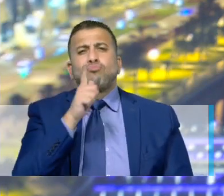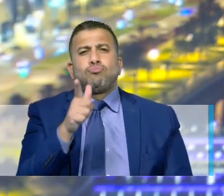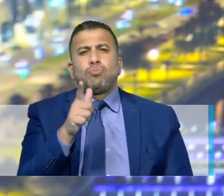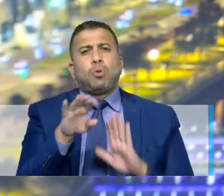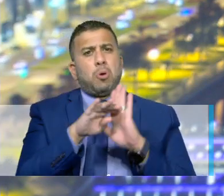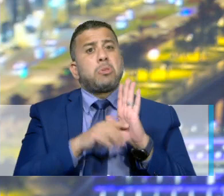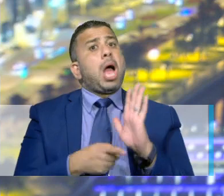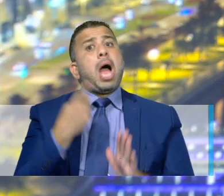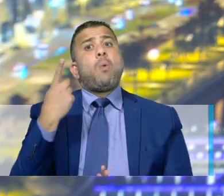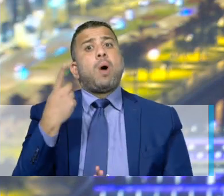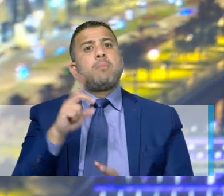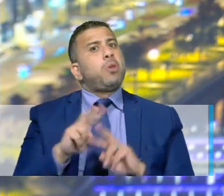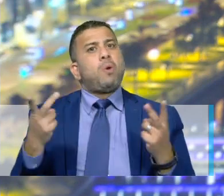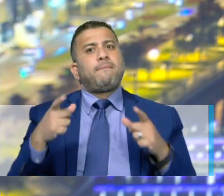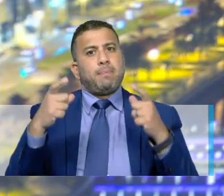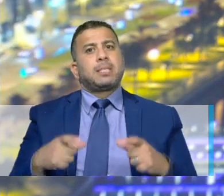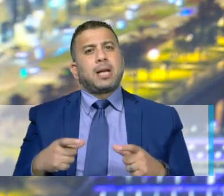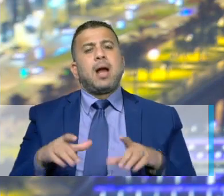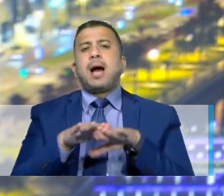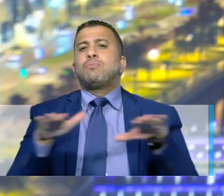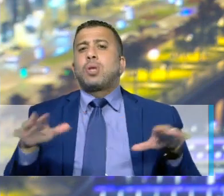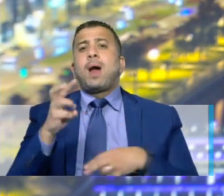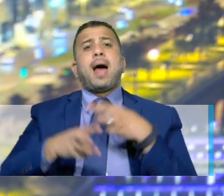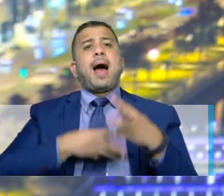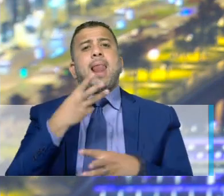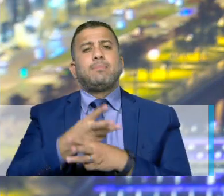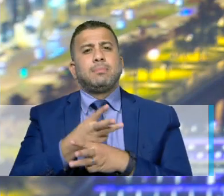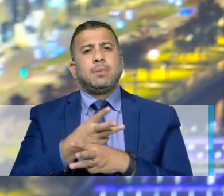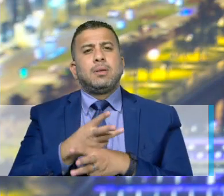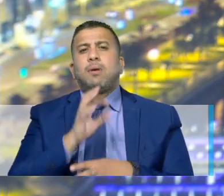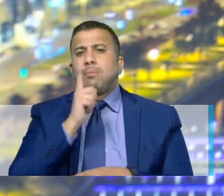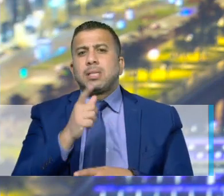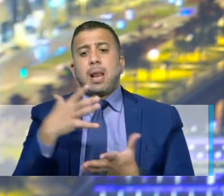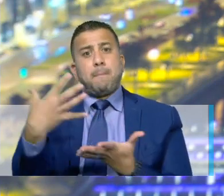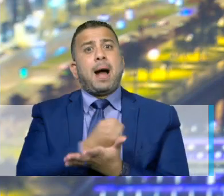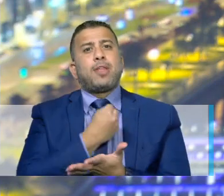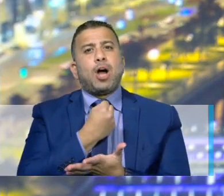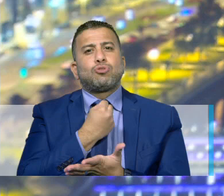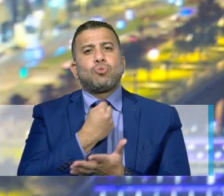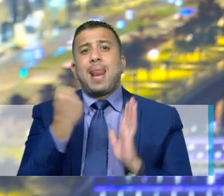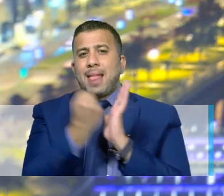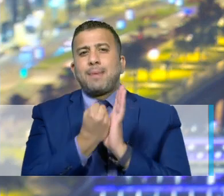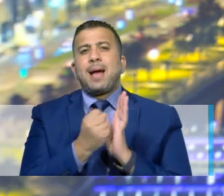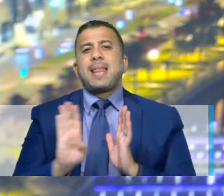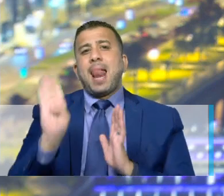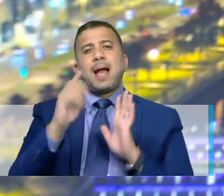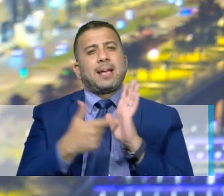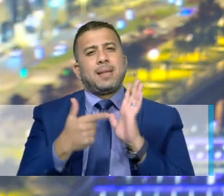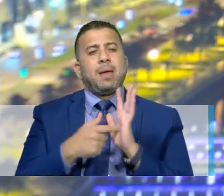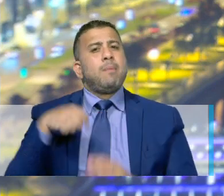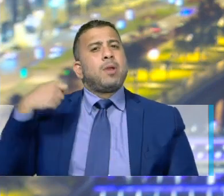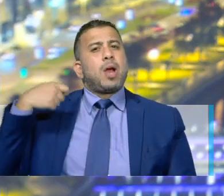المياه الذي يعد الأول من نوعه في المنطقة وعلى مستوى العالم، وذلك بعد حصوله على